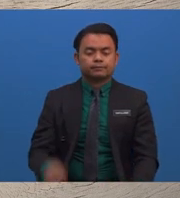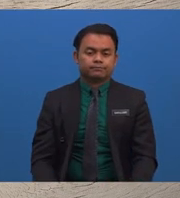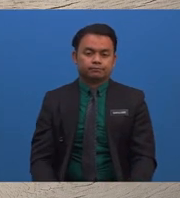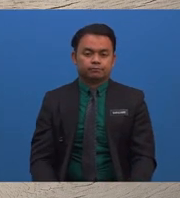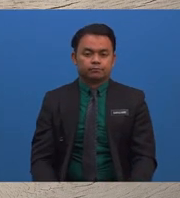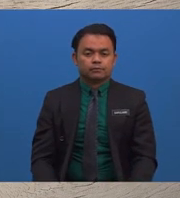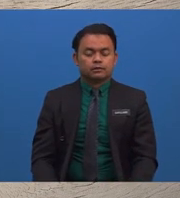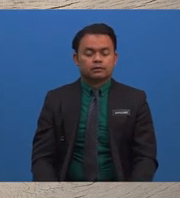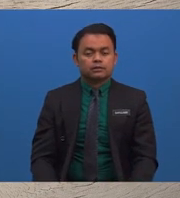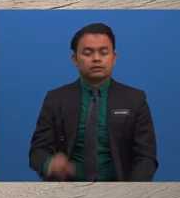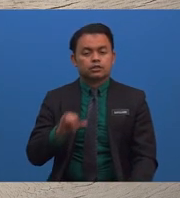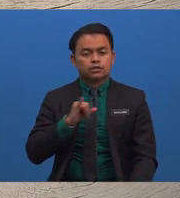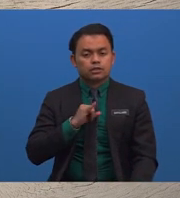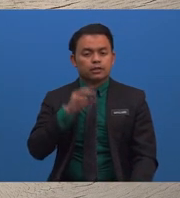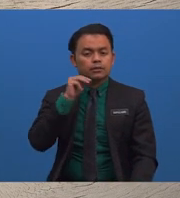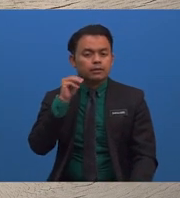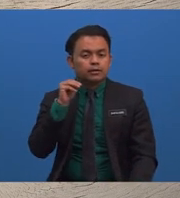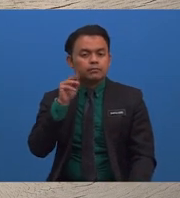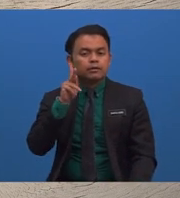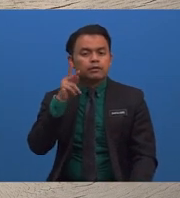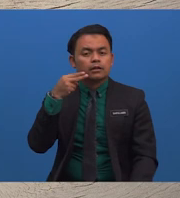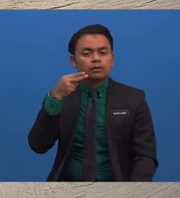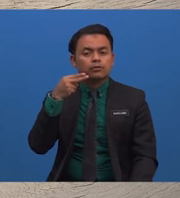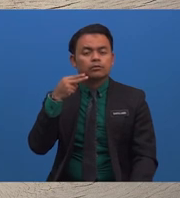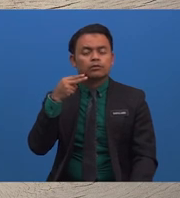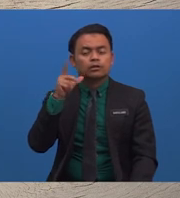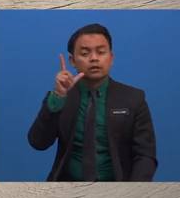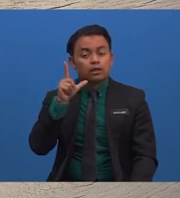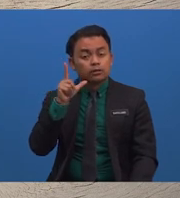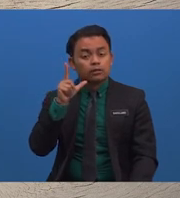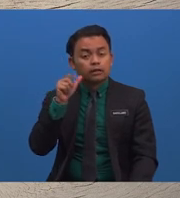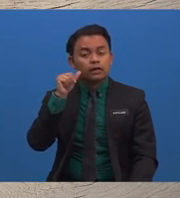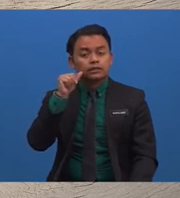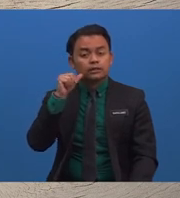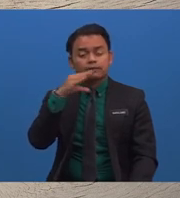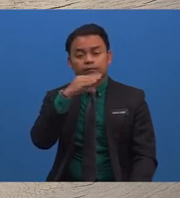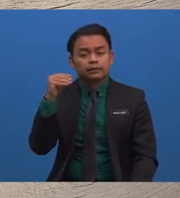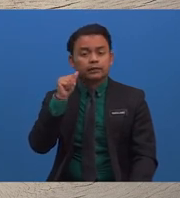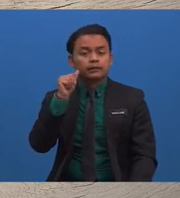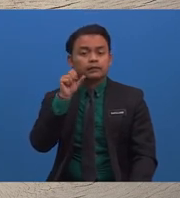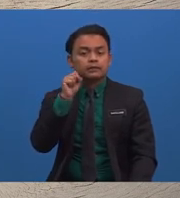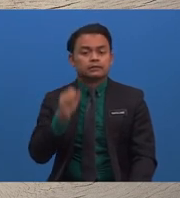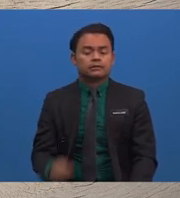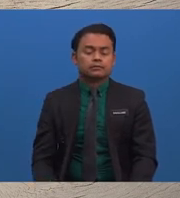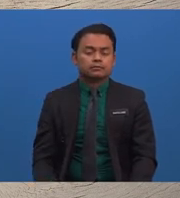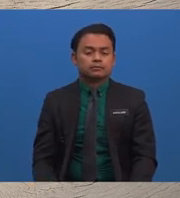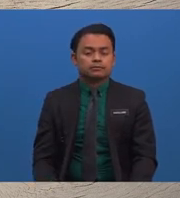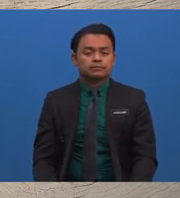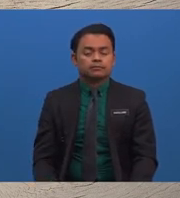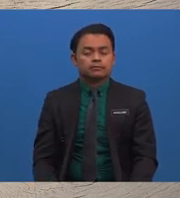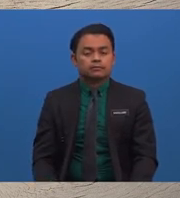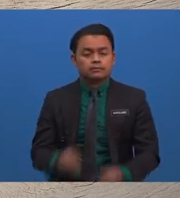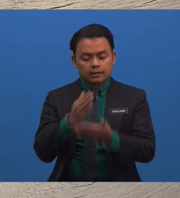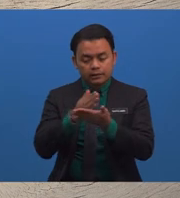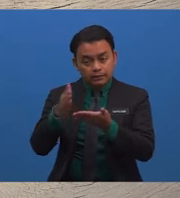Saya, Mei Mei, Kahul, Laura, Ashraf dan Agnes perlu mengagih-agihkan tugasan membersihkan